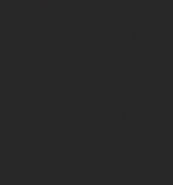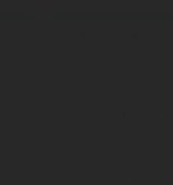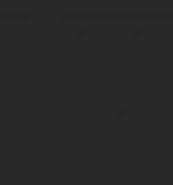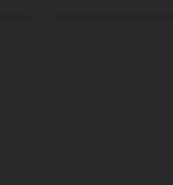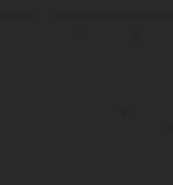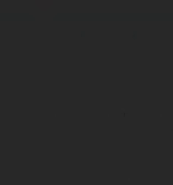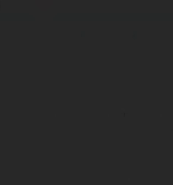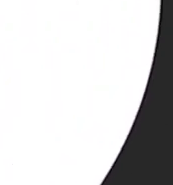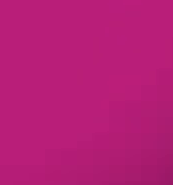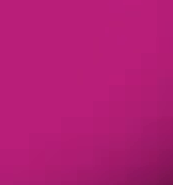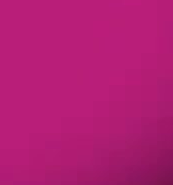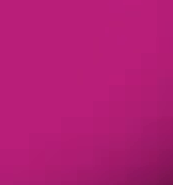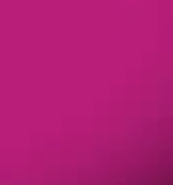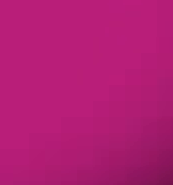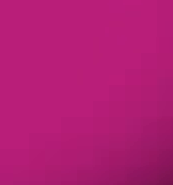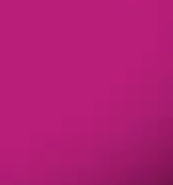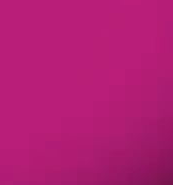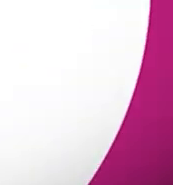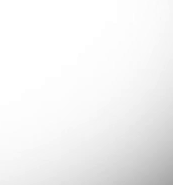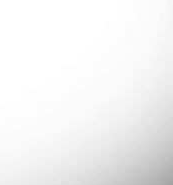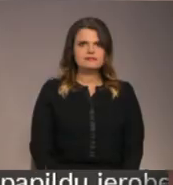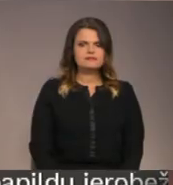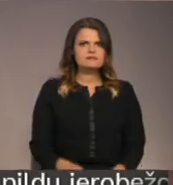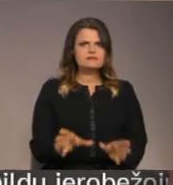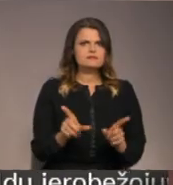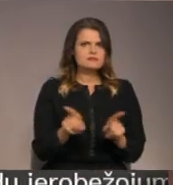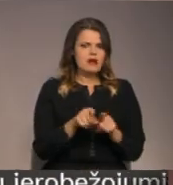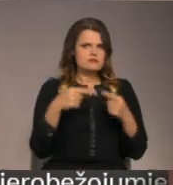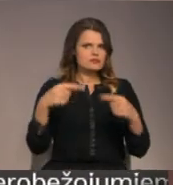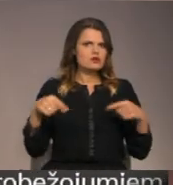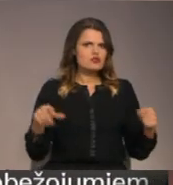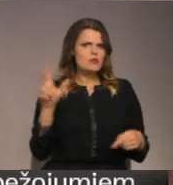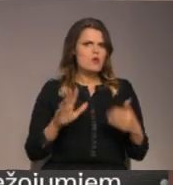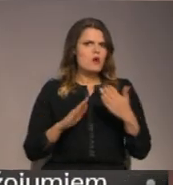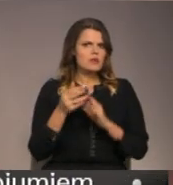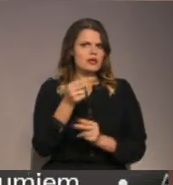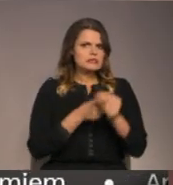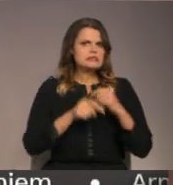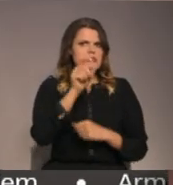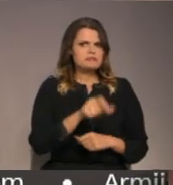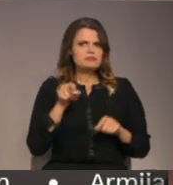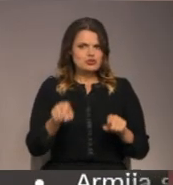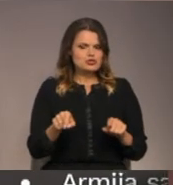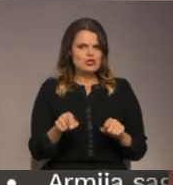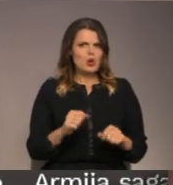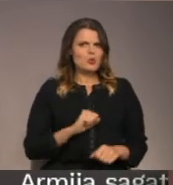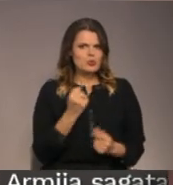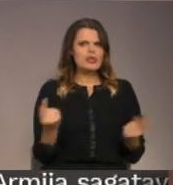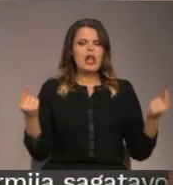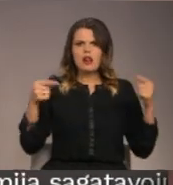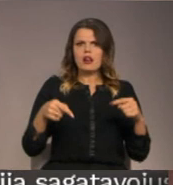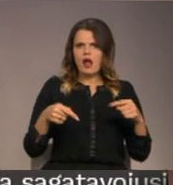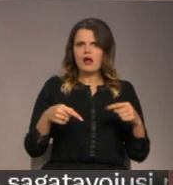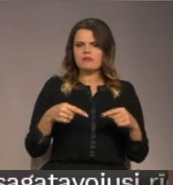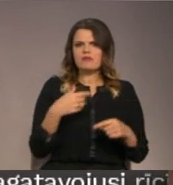Re, viss ēters ir te! Arī vairākiem Daugavpils uzņēmējiem šajā saspringtajā laikā daļēji